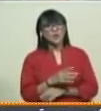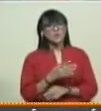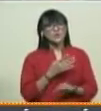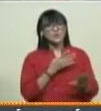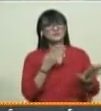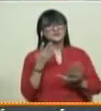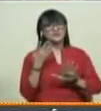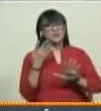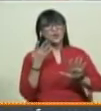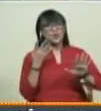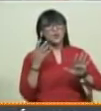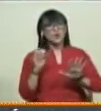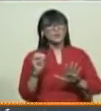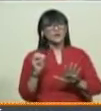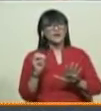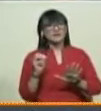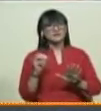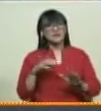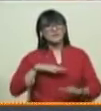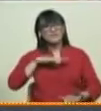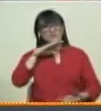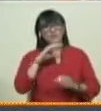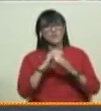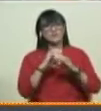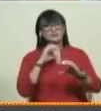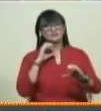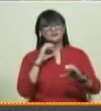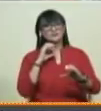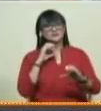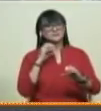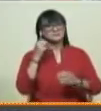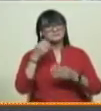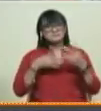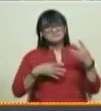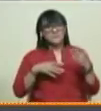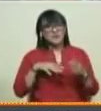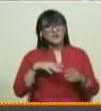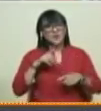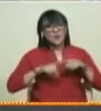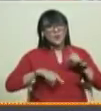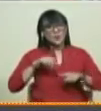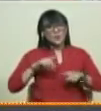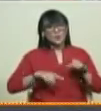990 contenedores de artículos, productos,